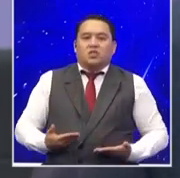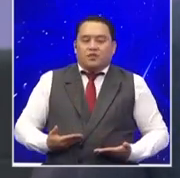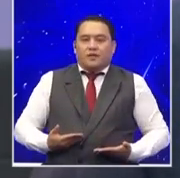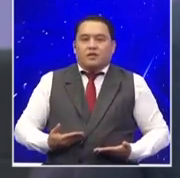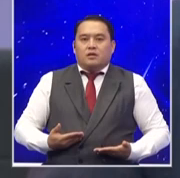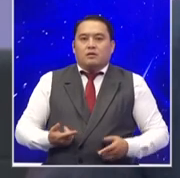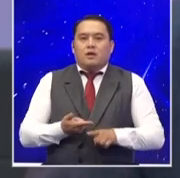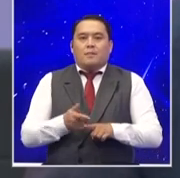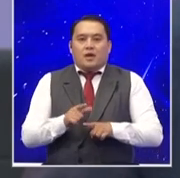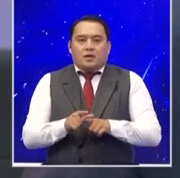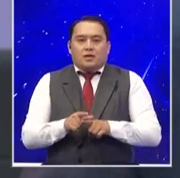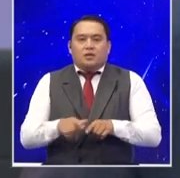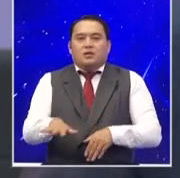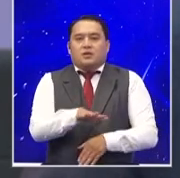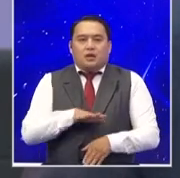проживать именно в той